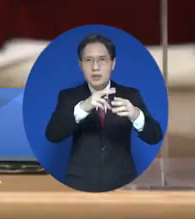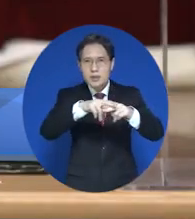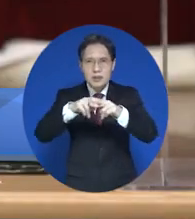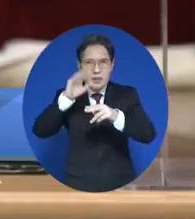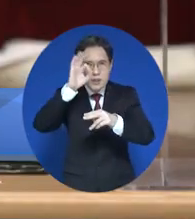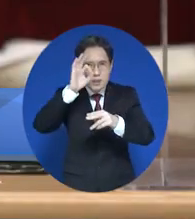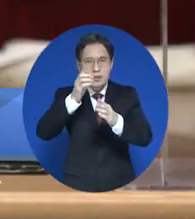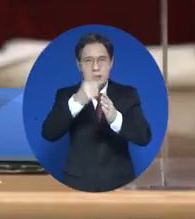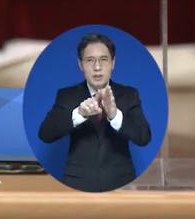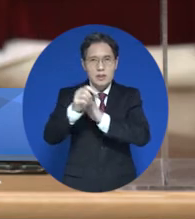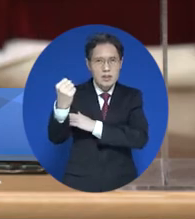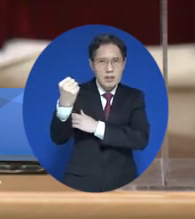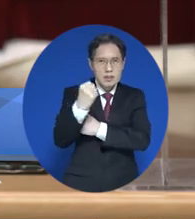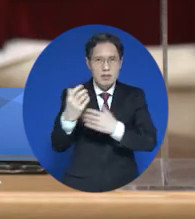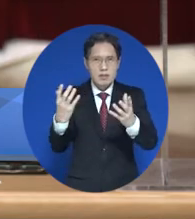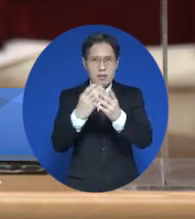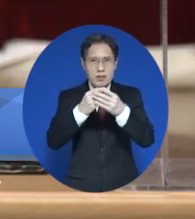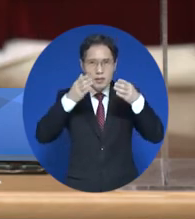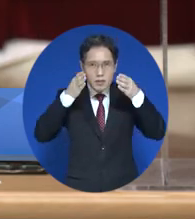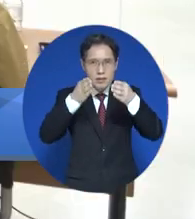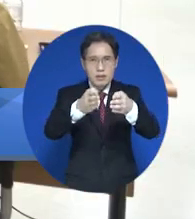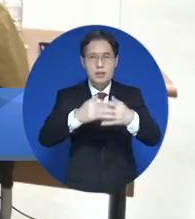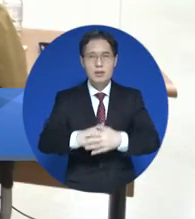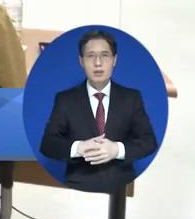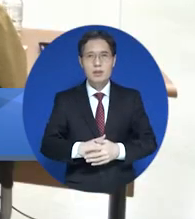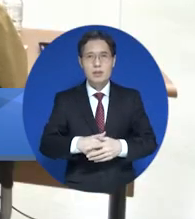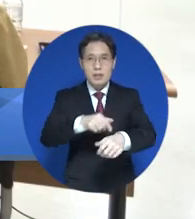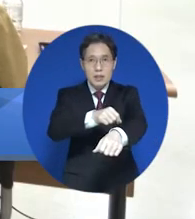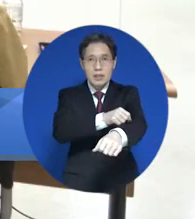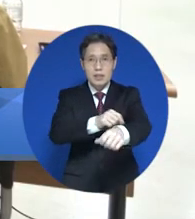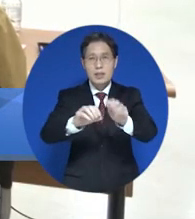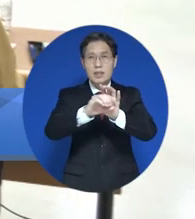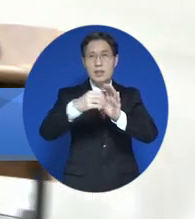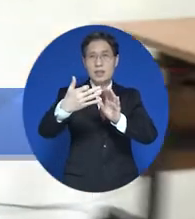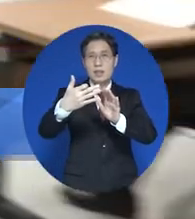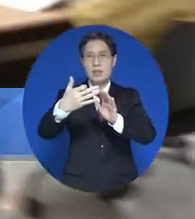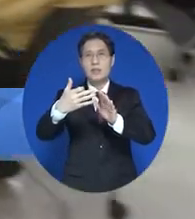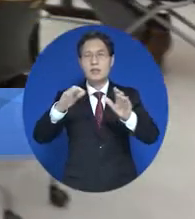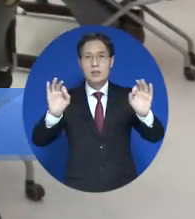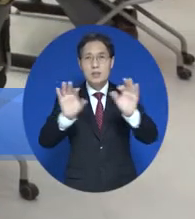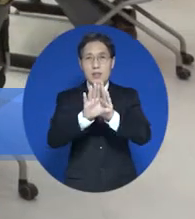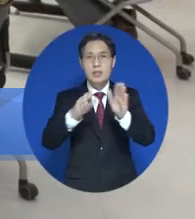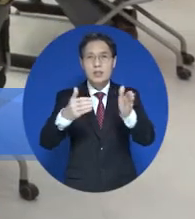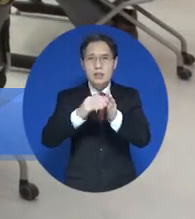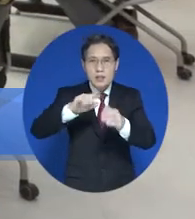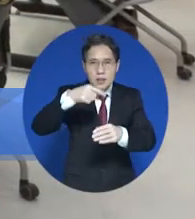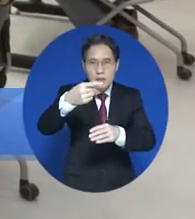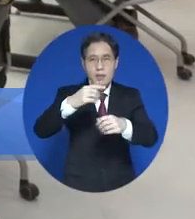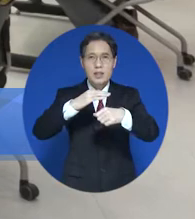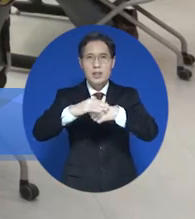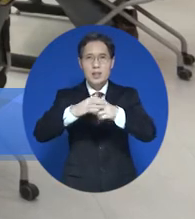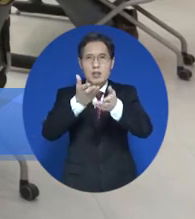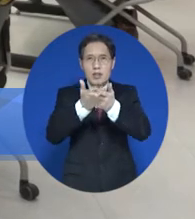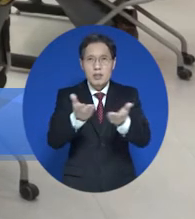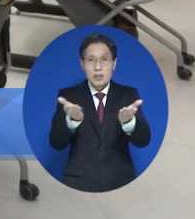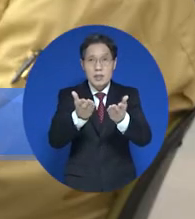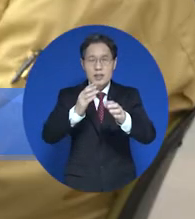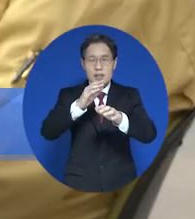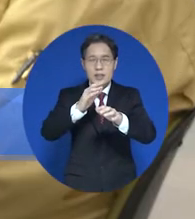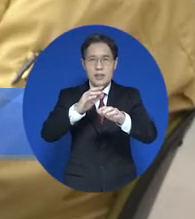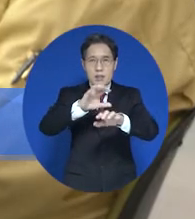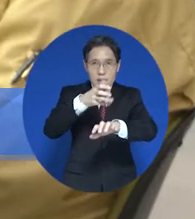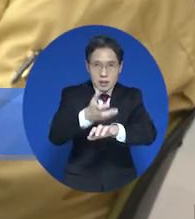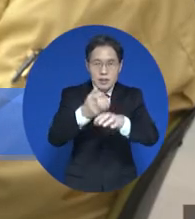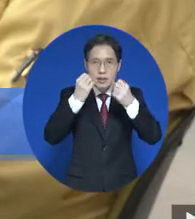모든 역량을 집중하고 있습니다 특히 쿠론 알고 이후를 대비한 대구시의 주력산업 혁신 및